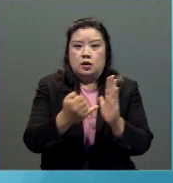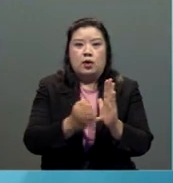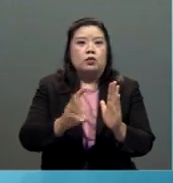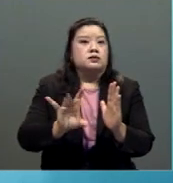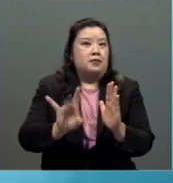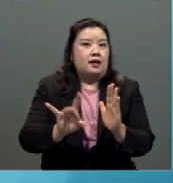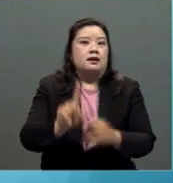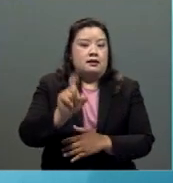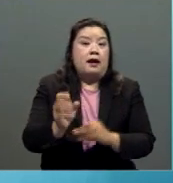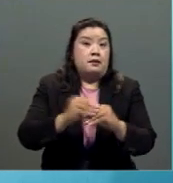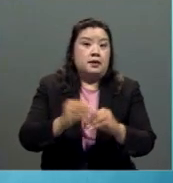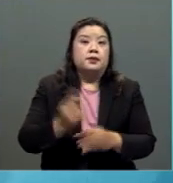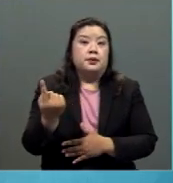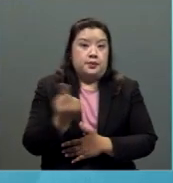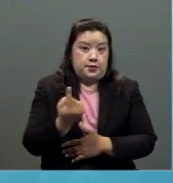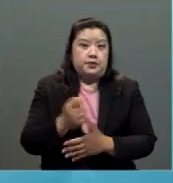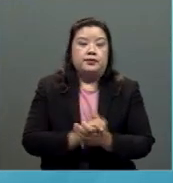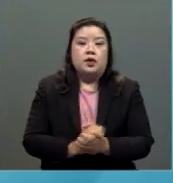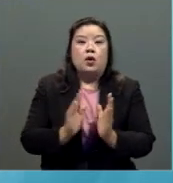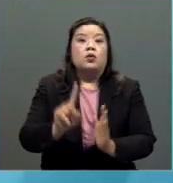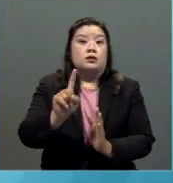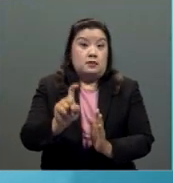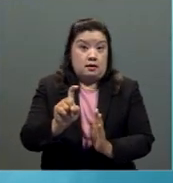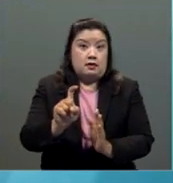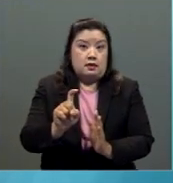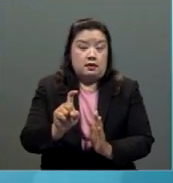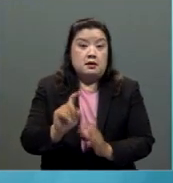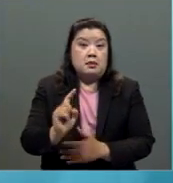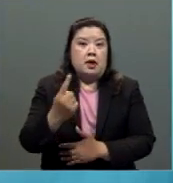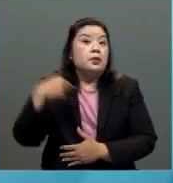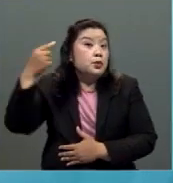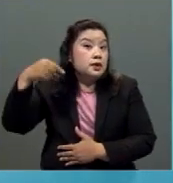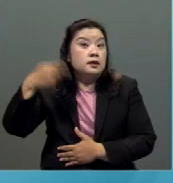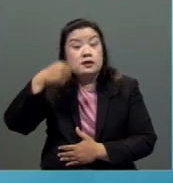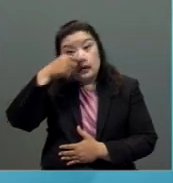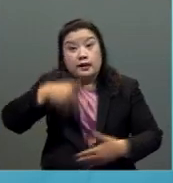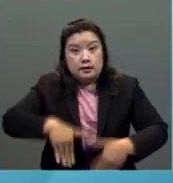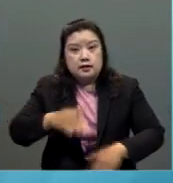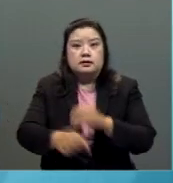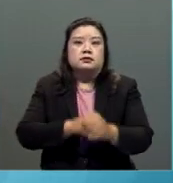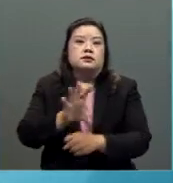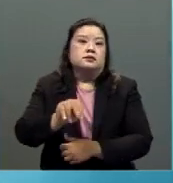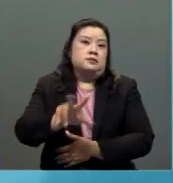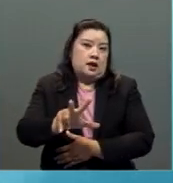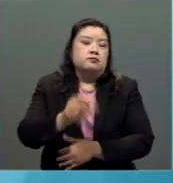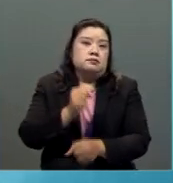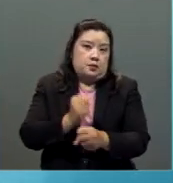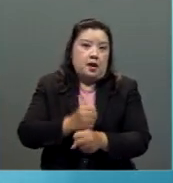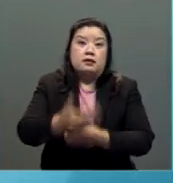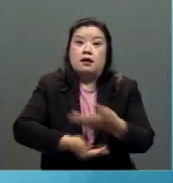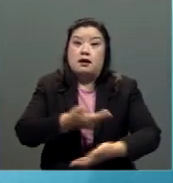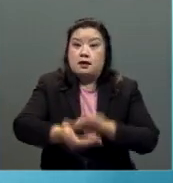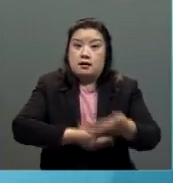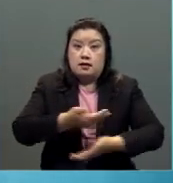ตเพิ่มขึ้น1รายรายที่เสียชีวิตนี้นะครับเป็นผู้ป่วยหญิงไทยอายุ43ปีอาชีพค้าขายน